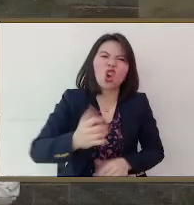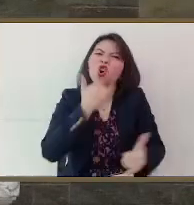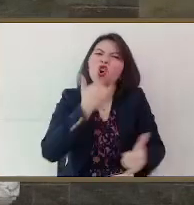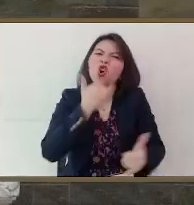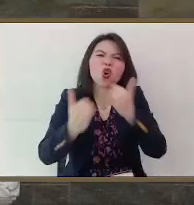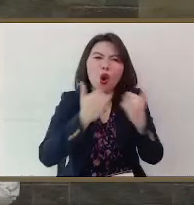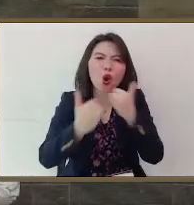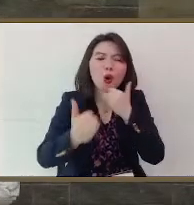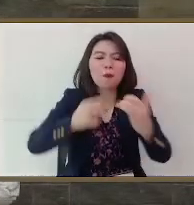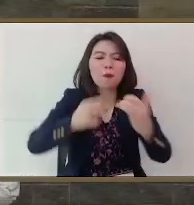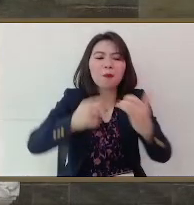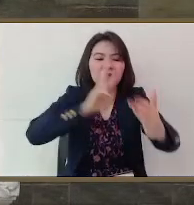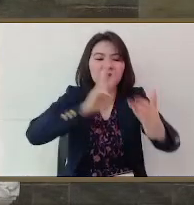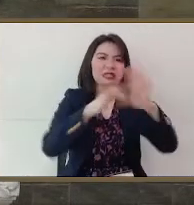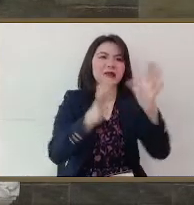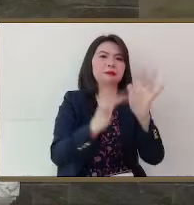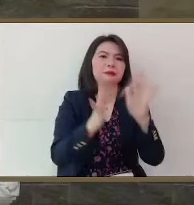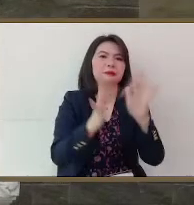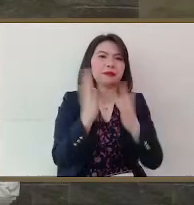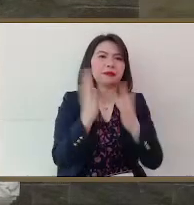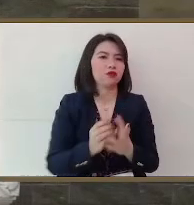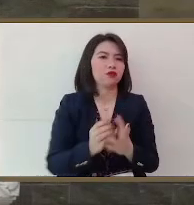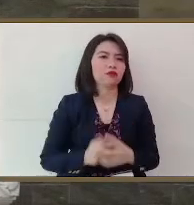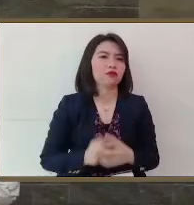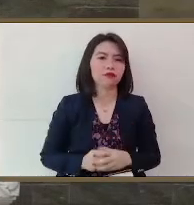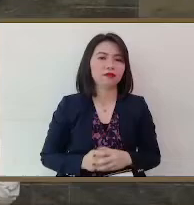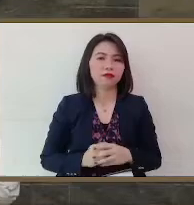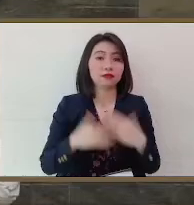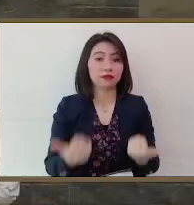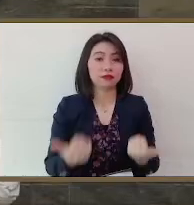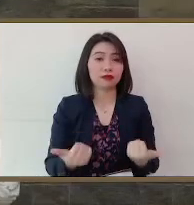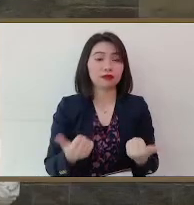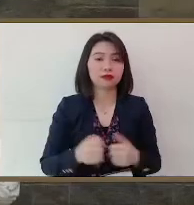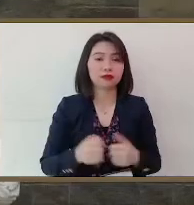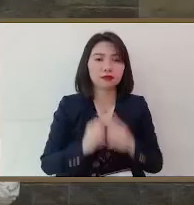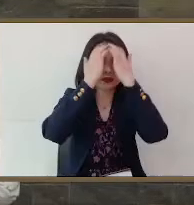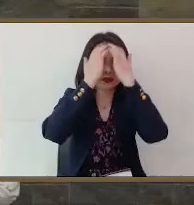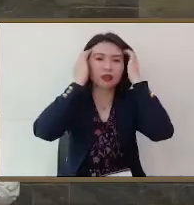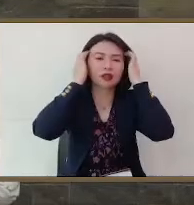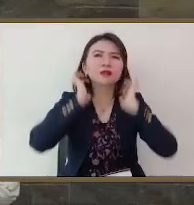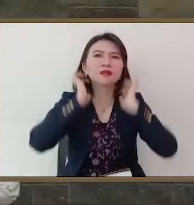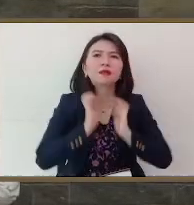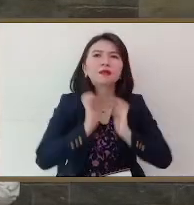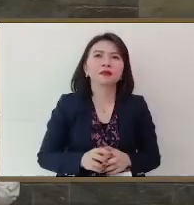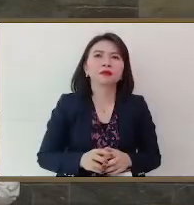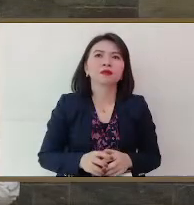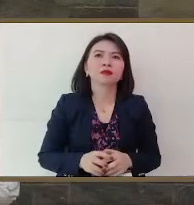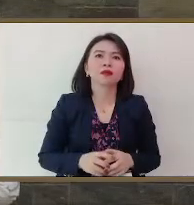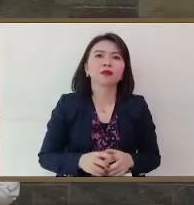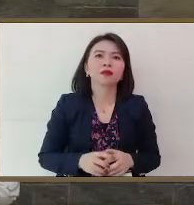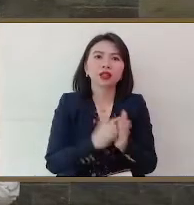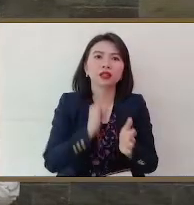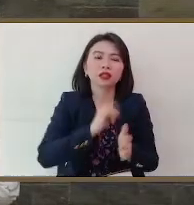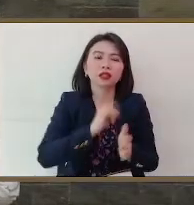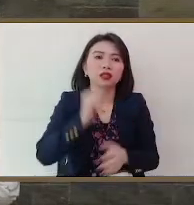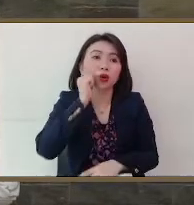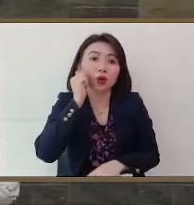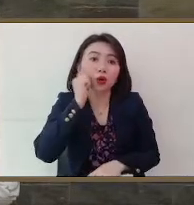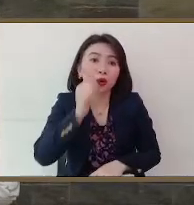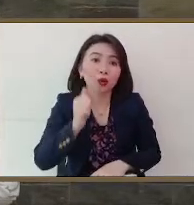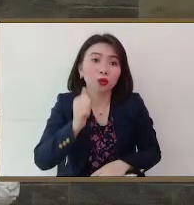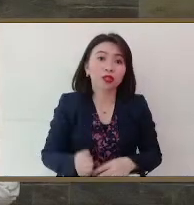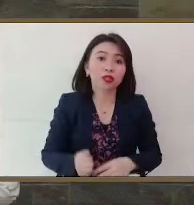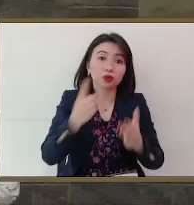of context. You see that? Kaya makikita nyo mga patid, ganun lagi ang pagkakataon, ganun lagi ang ginagawa ng